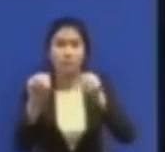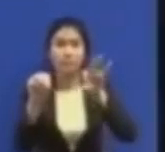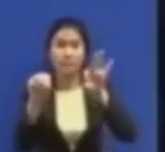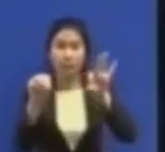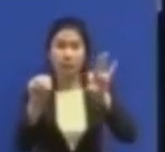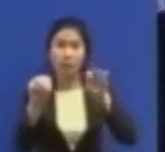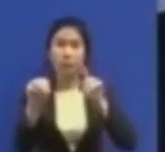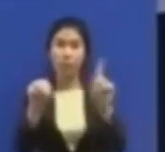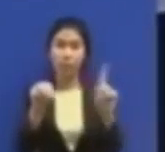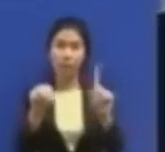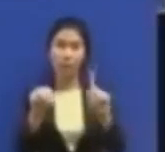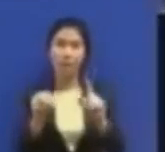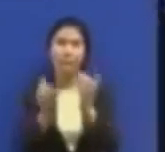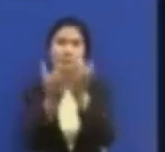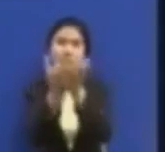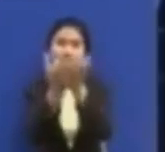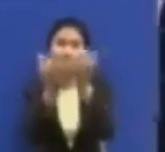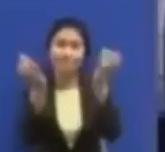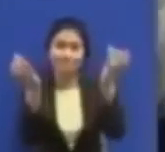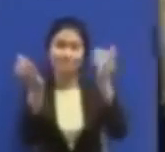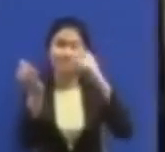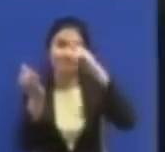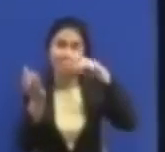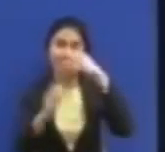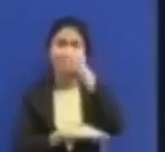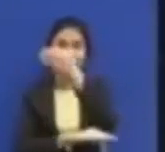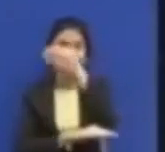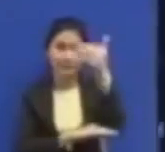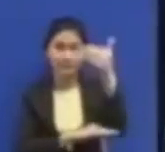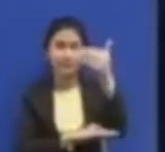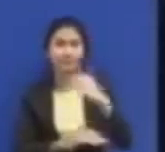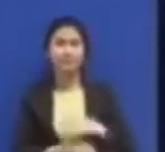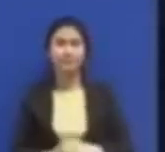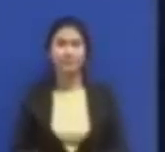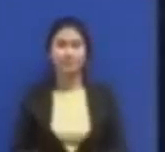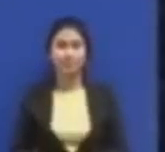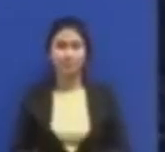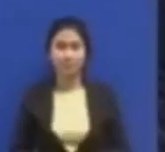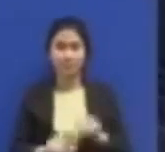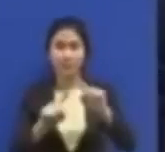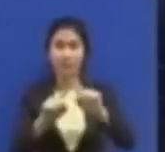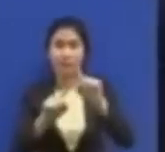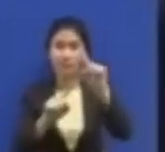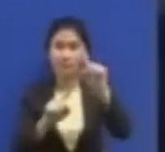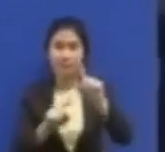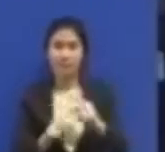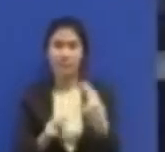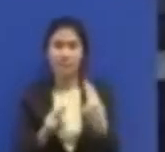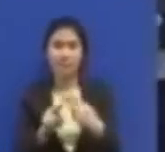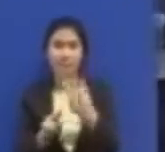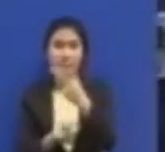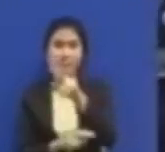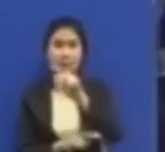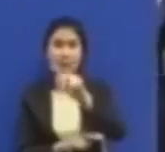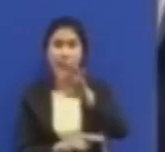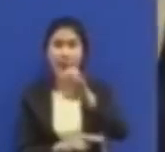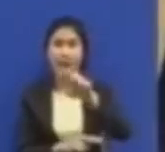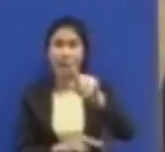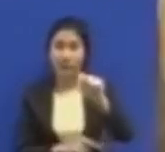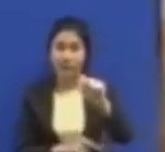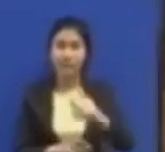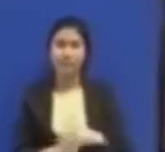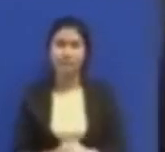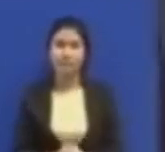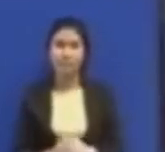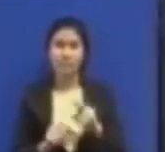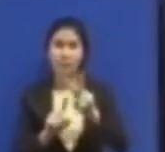รัฐธรรมนูญแห่งราชอาณาจักรไทยดังต่อไปนี้ 1. พลเอกกนิษฐ์ชาญปิชยา